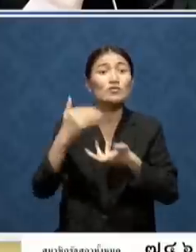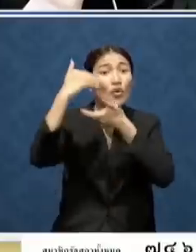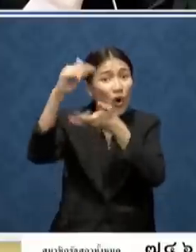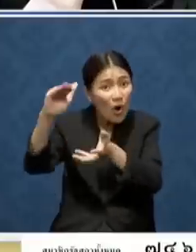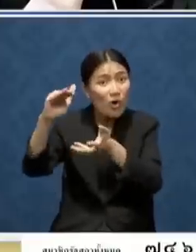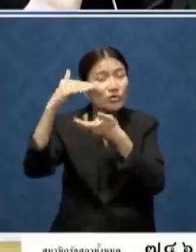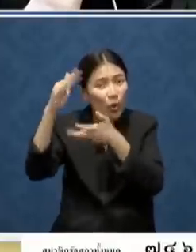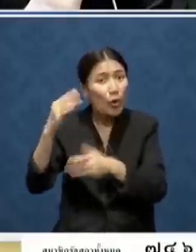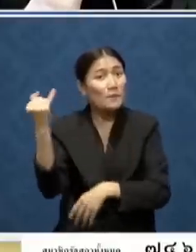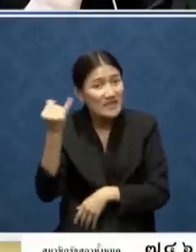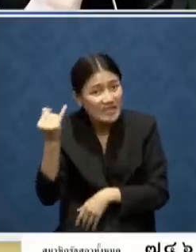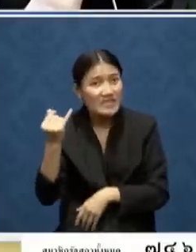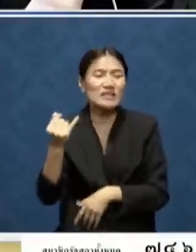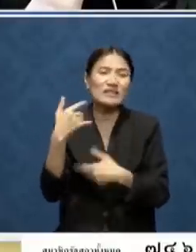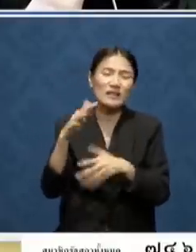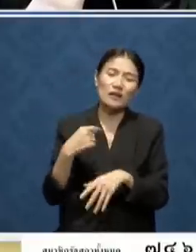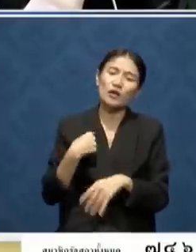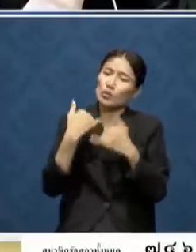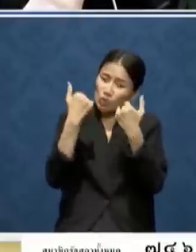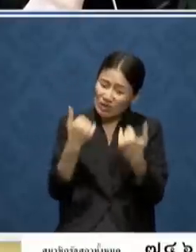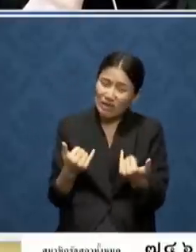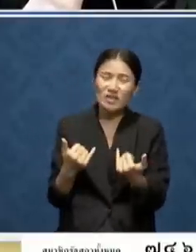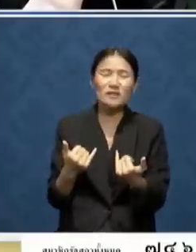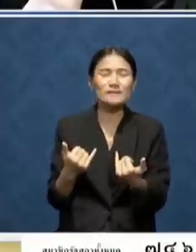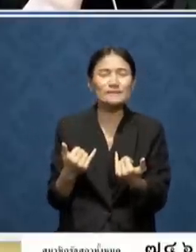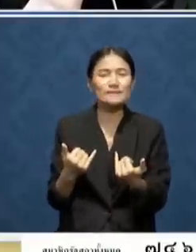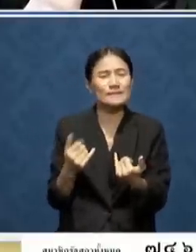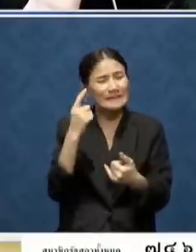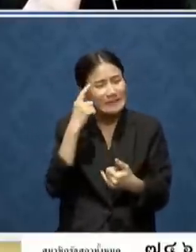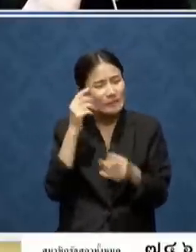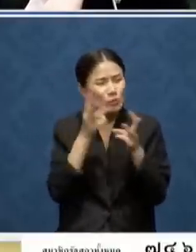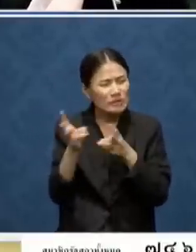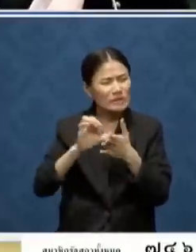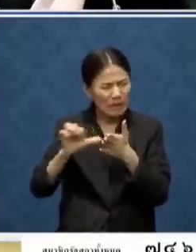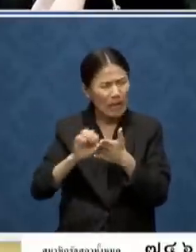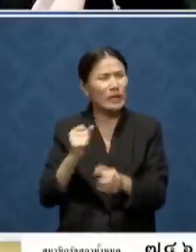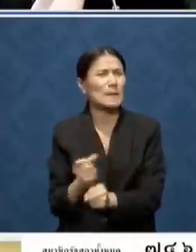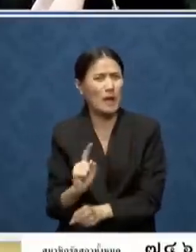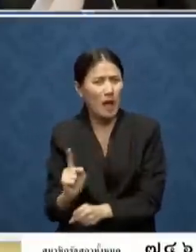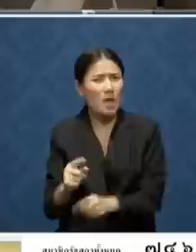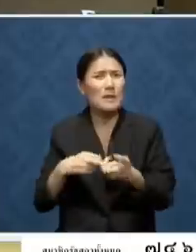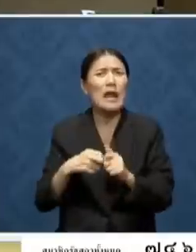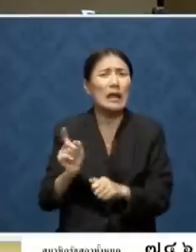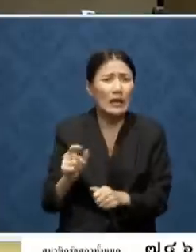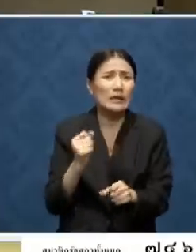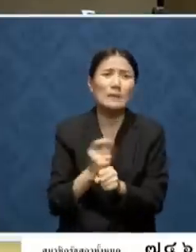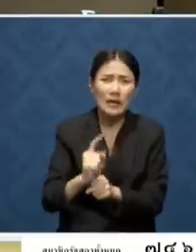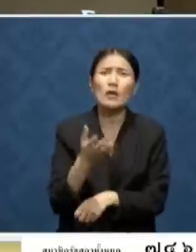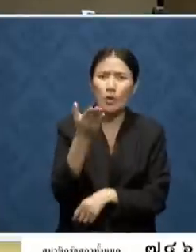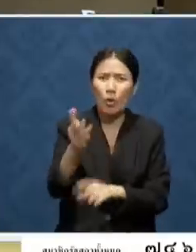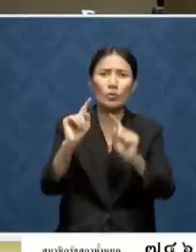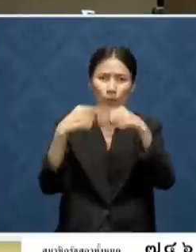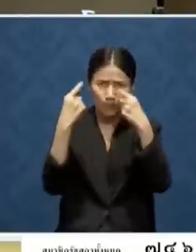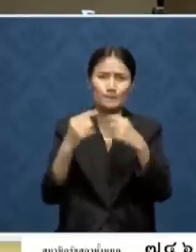ไม่รุ่งแล้วก็ตลาดที่กระจุกตัวสูงขึ้นอย่างทุกวันนี้เราจะมีแนวทางที่จะแก้ไขปัญหายังไงถ้ามีโอกาสช่วยตอบคำ